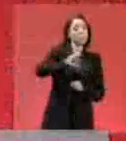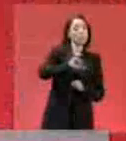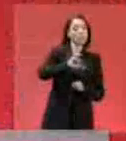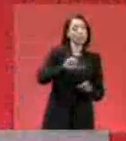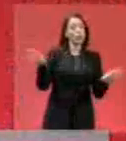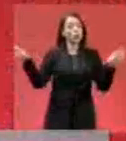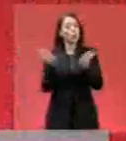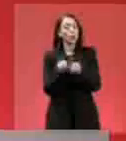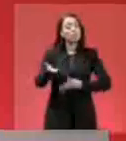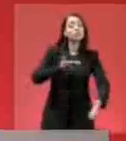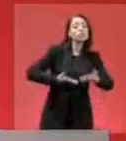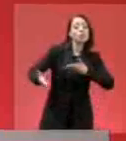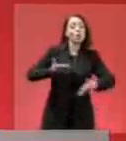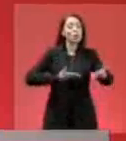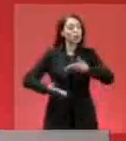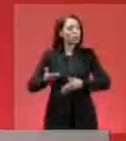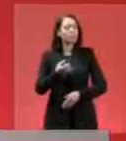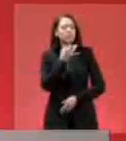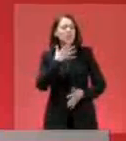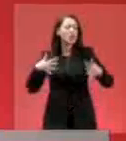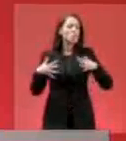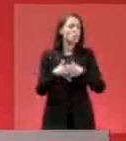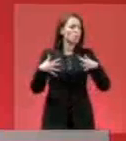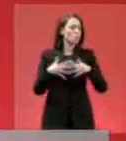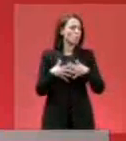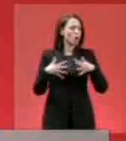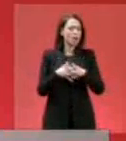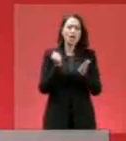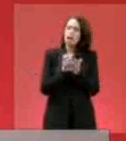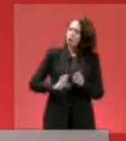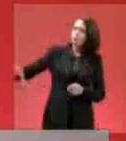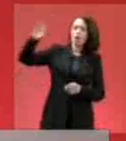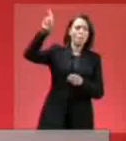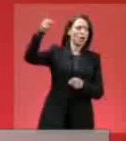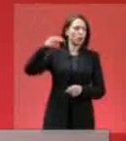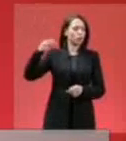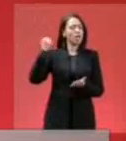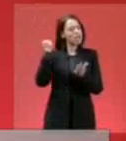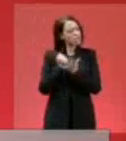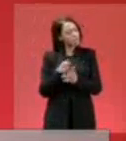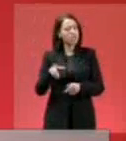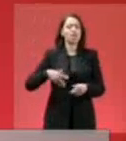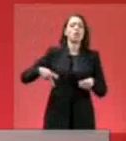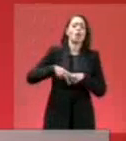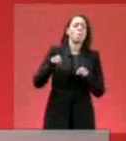τις συλλογικές διαπραγματεύσεις με σκληρή μάχη και με τους ευρωπαϊκούς θεσμούς και με το Ταμείο.